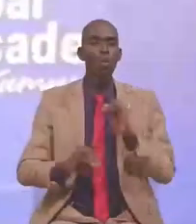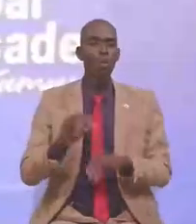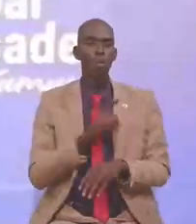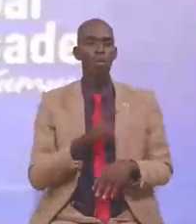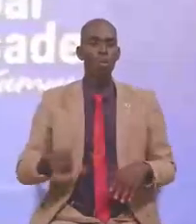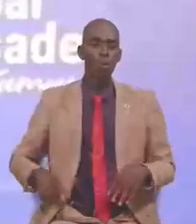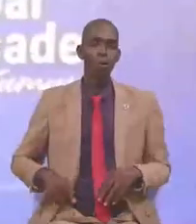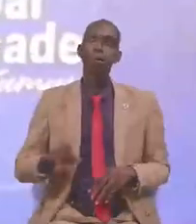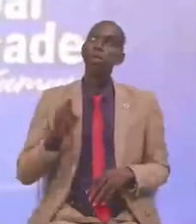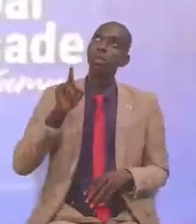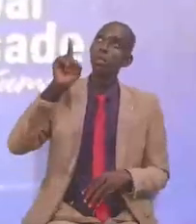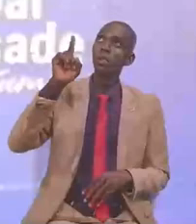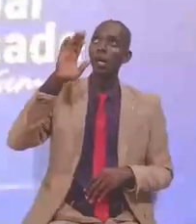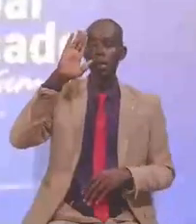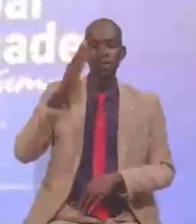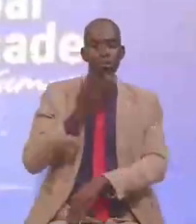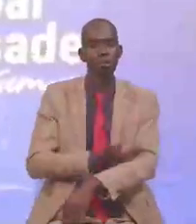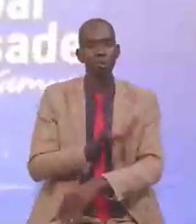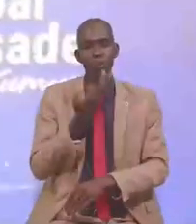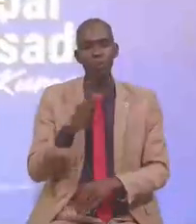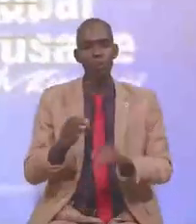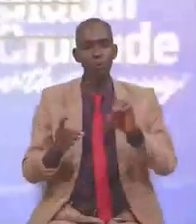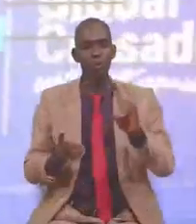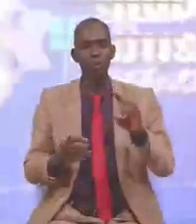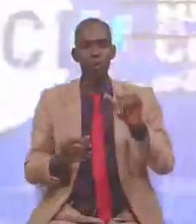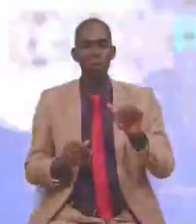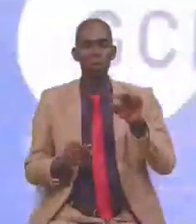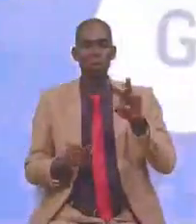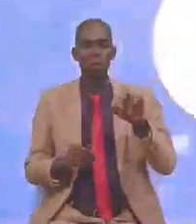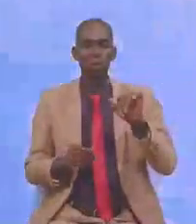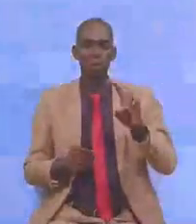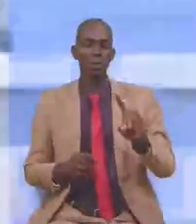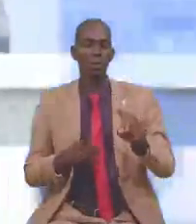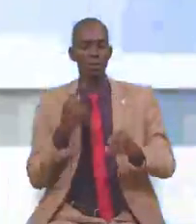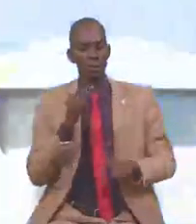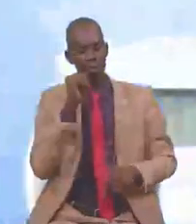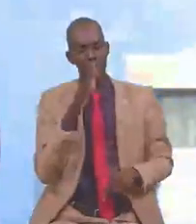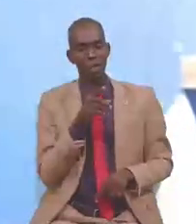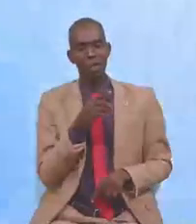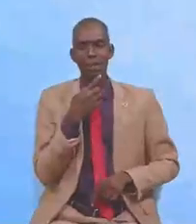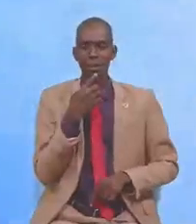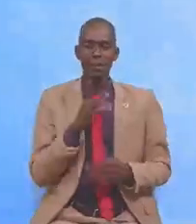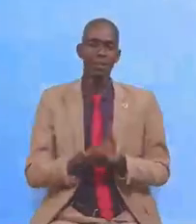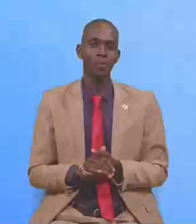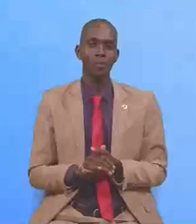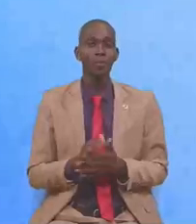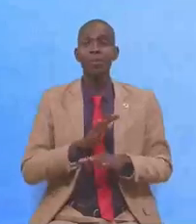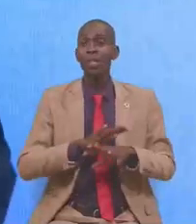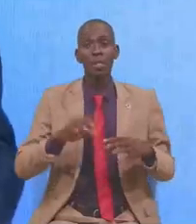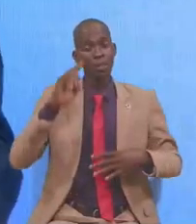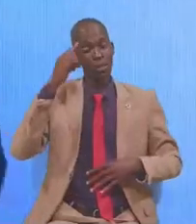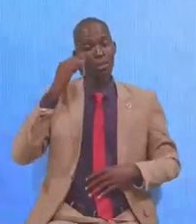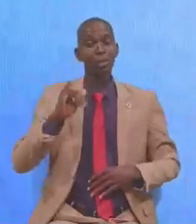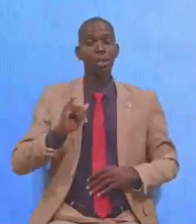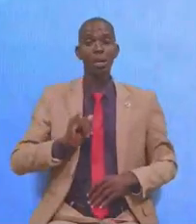Et elle dit, et voici là, elle dit, Seigneur, fils de David,